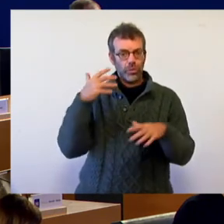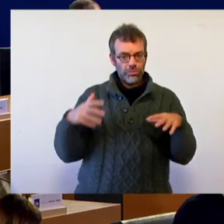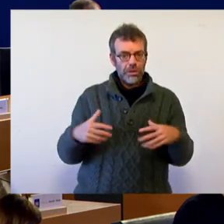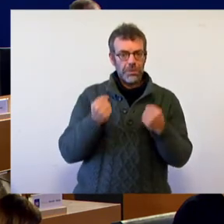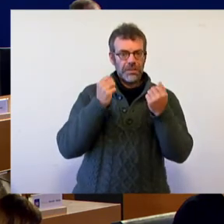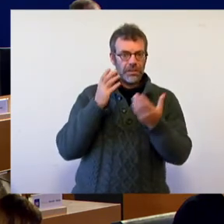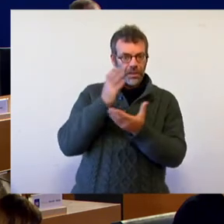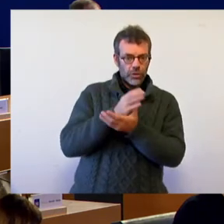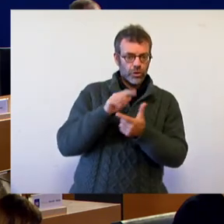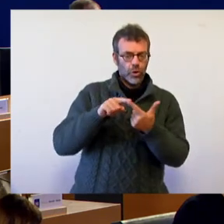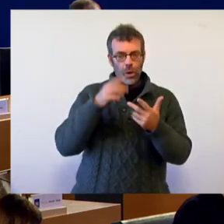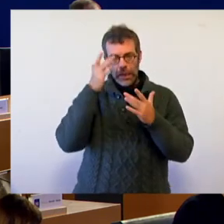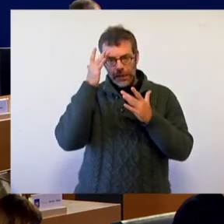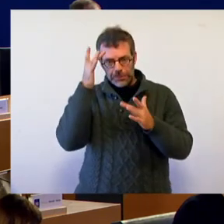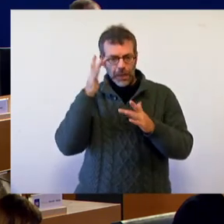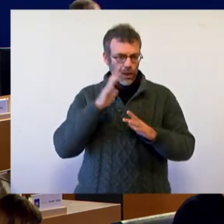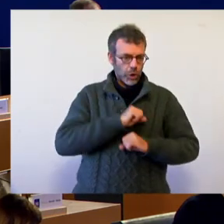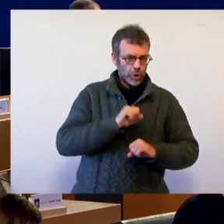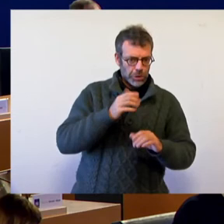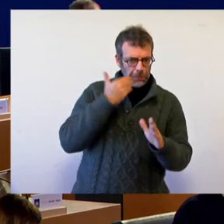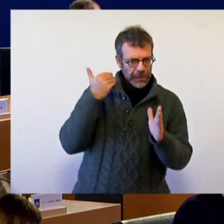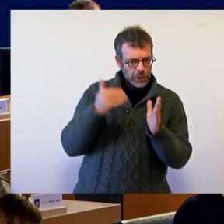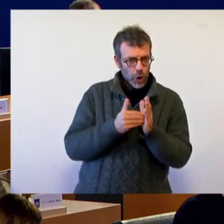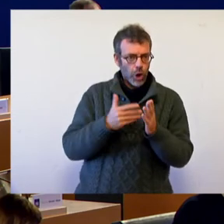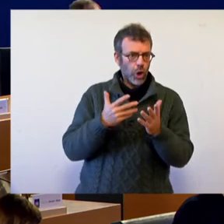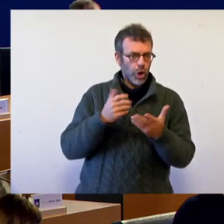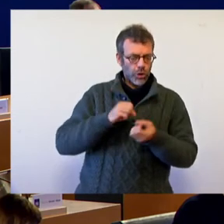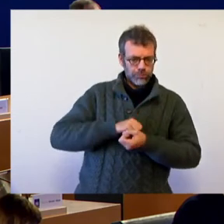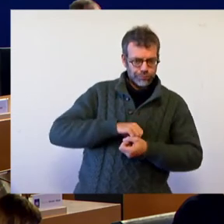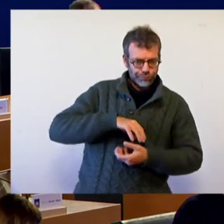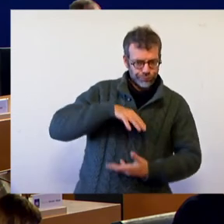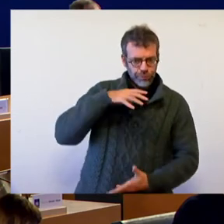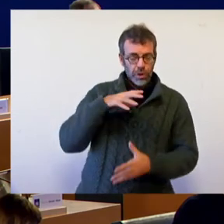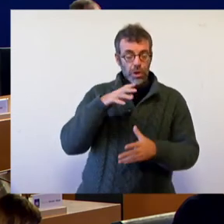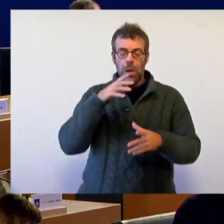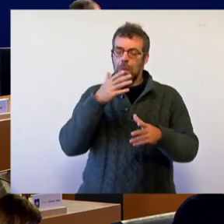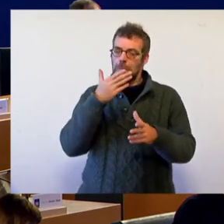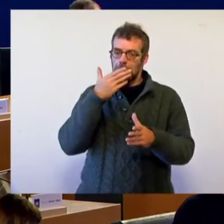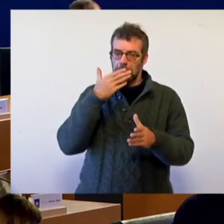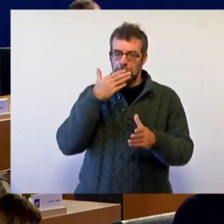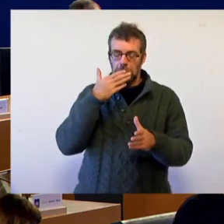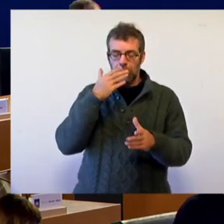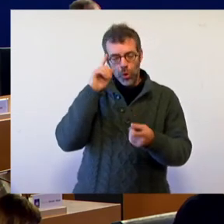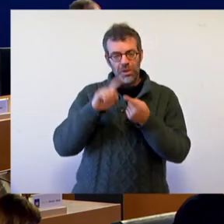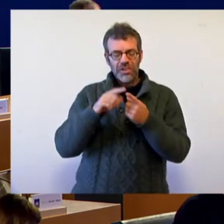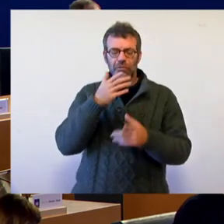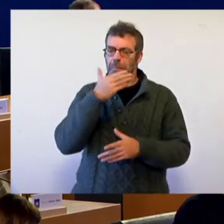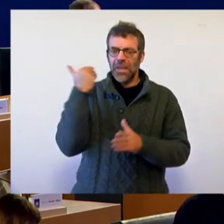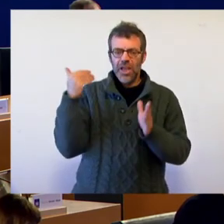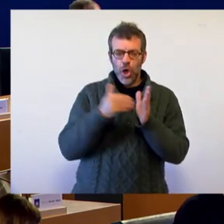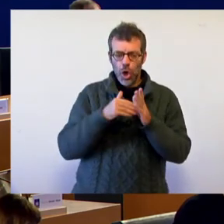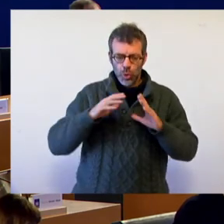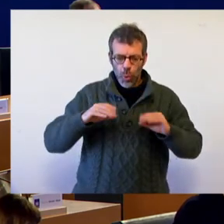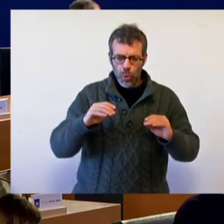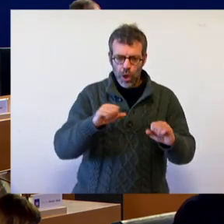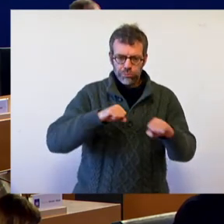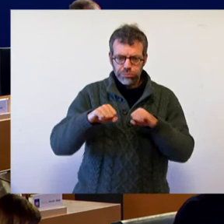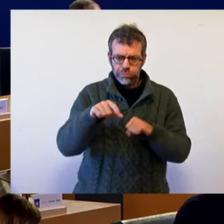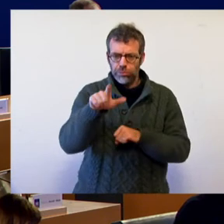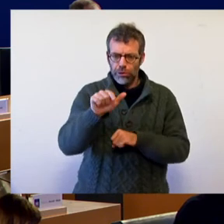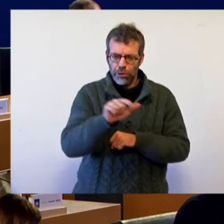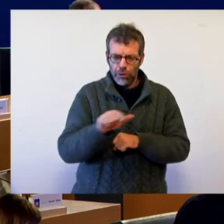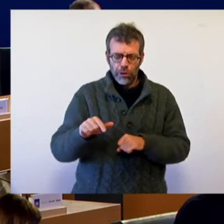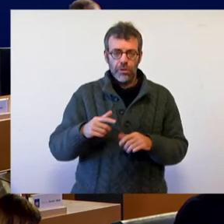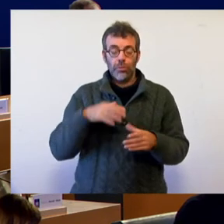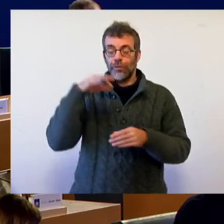capacité d'intervention pour qu'ils soient le plus opérationnels possible. Donc je ne doute pas que nous aurons un vote unanime. Je